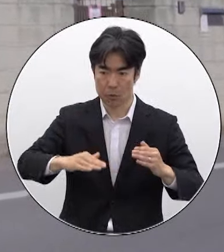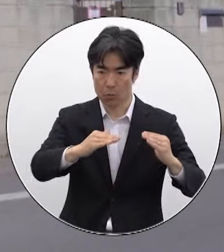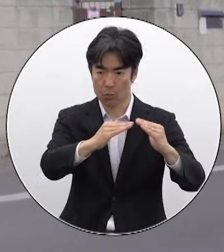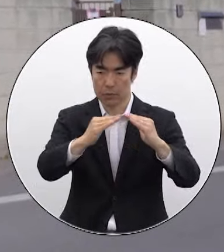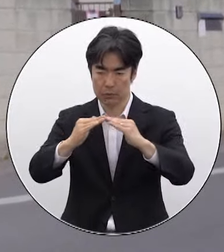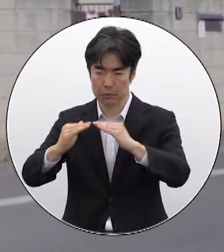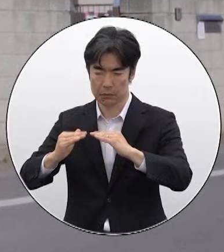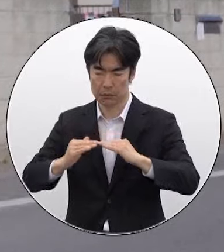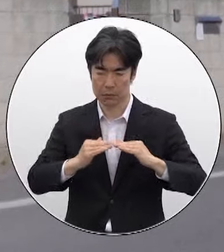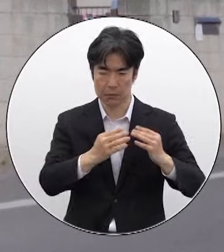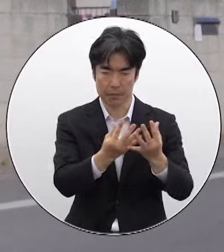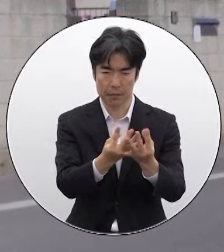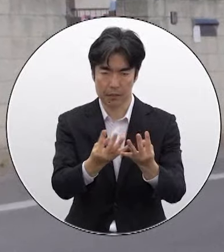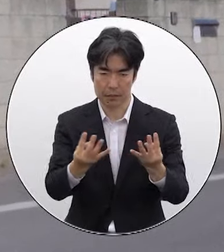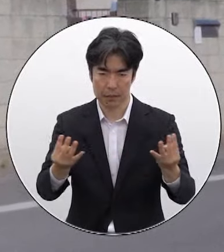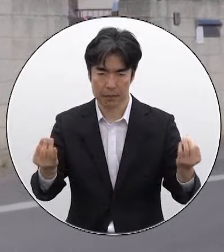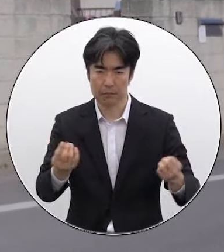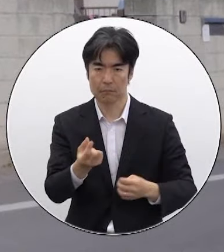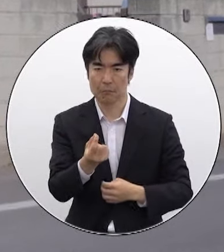よね。